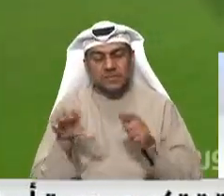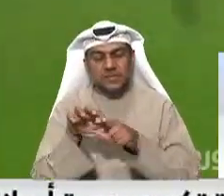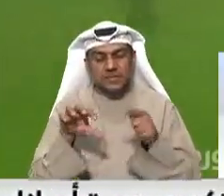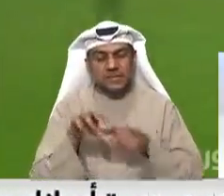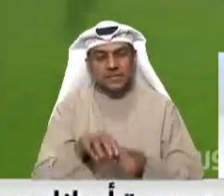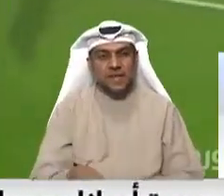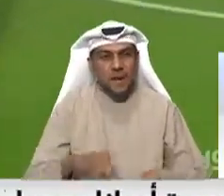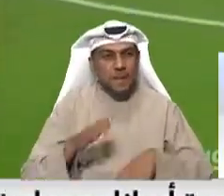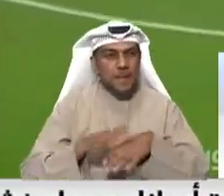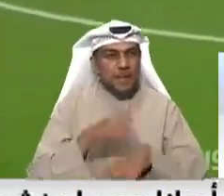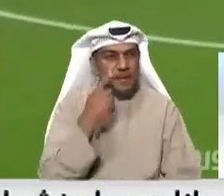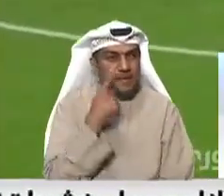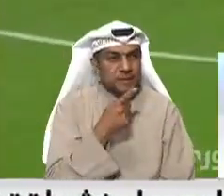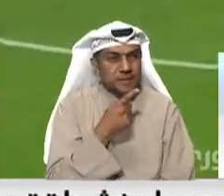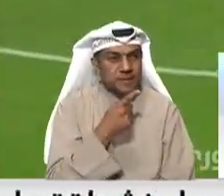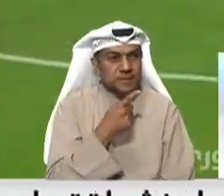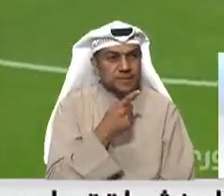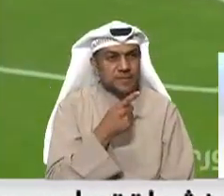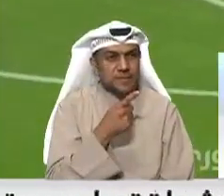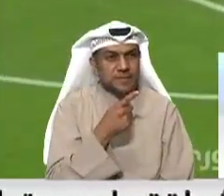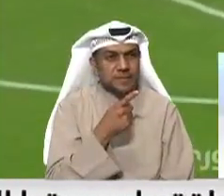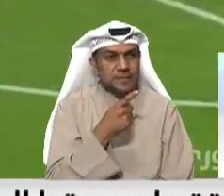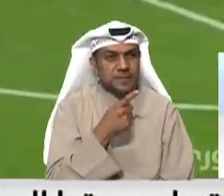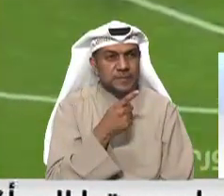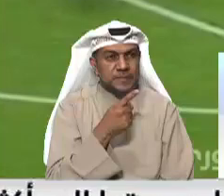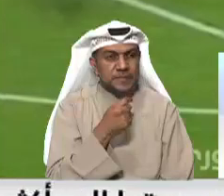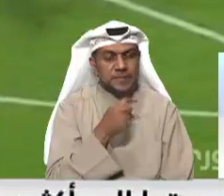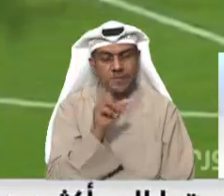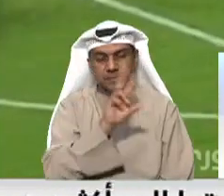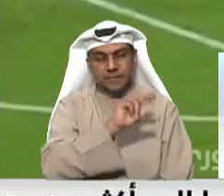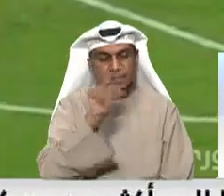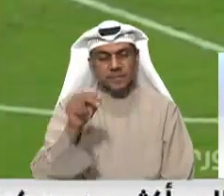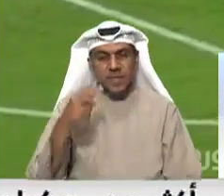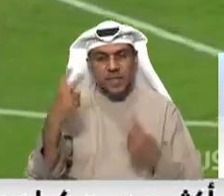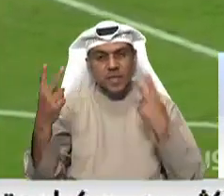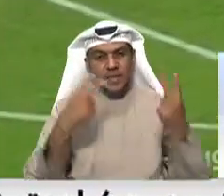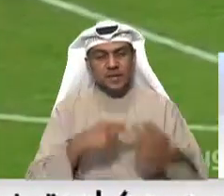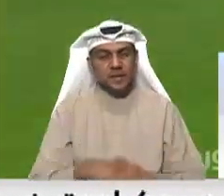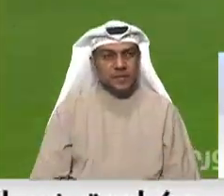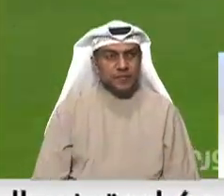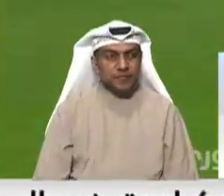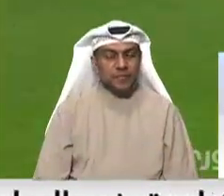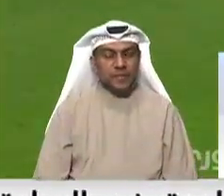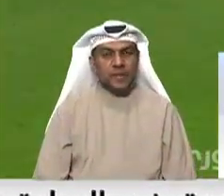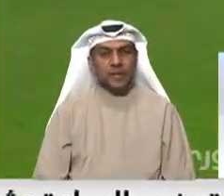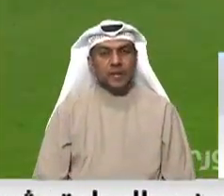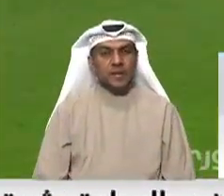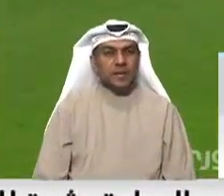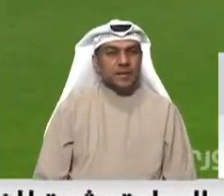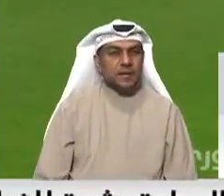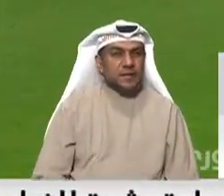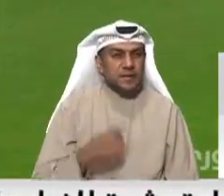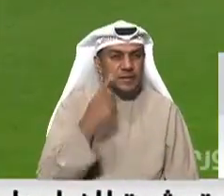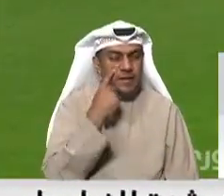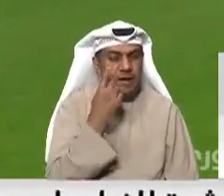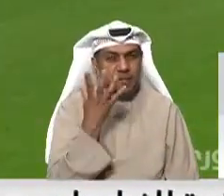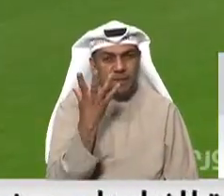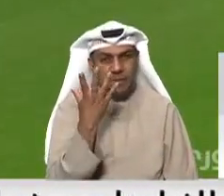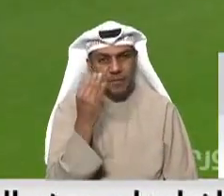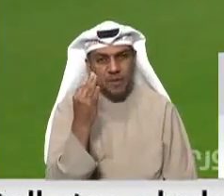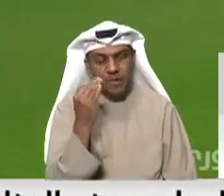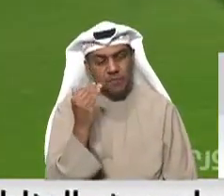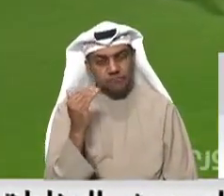علامه الجزاء ليبقي على فريقه ضمن 6 الكبار متنافسين على اللقب في هذا الفوز رفع الابيض رصيده الى 35